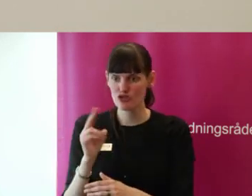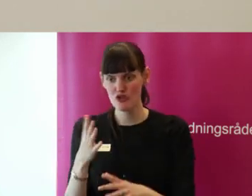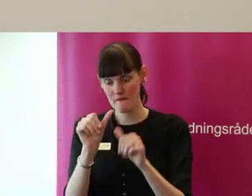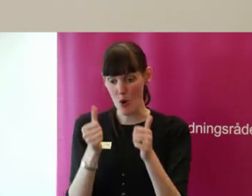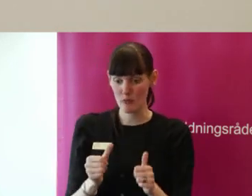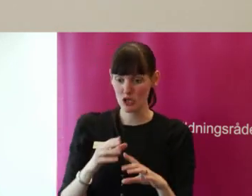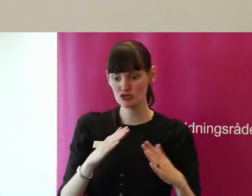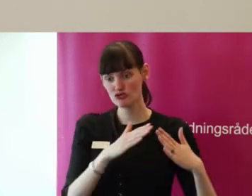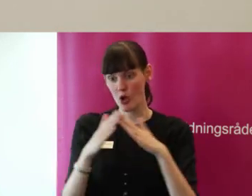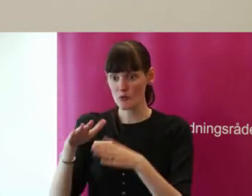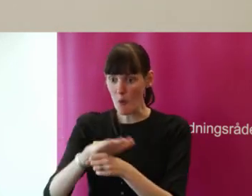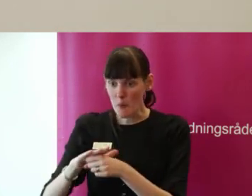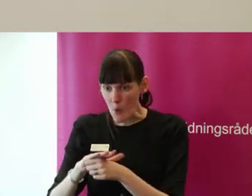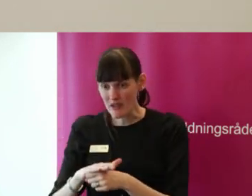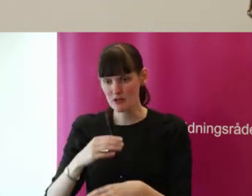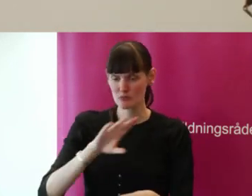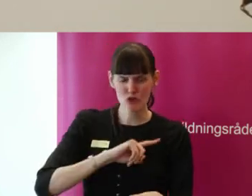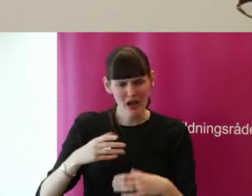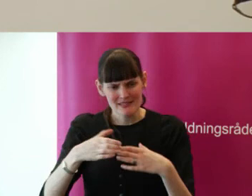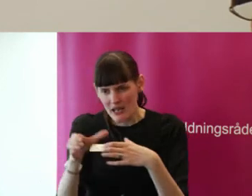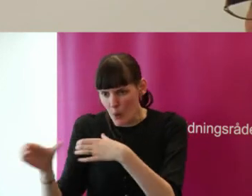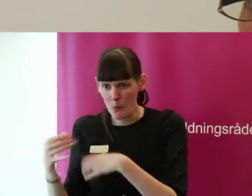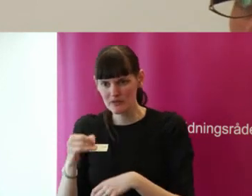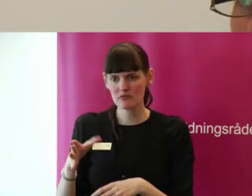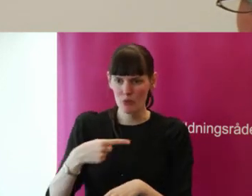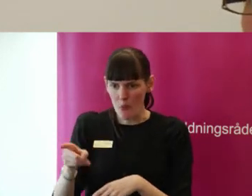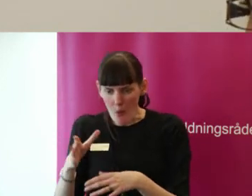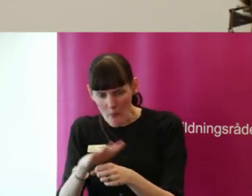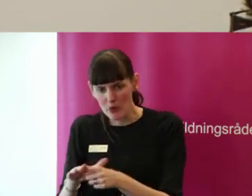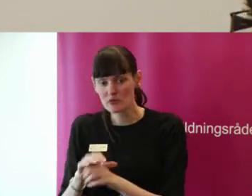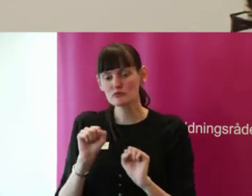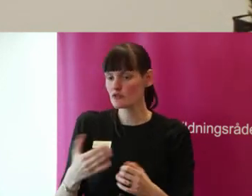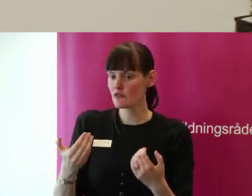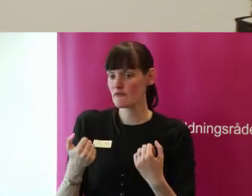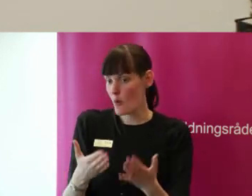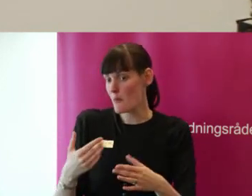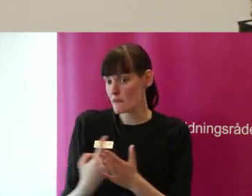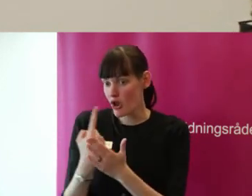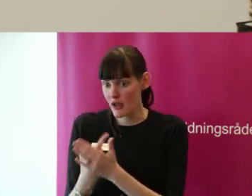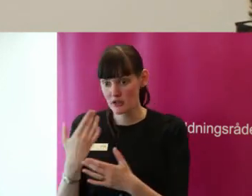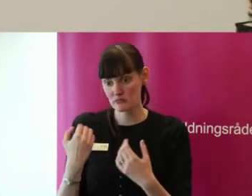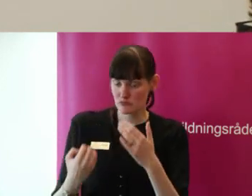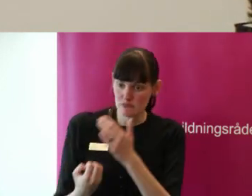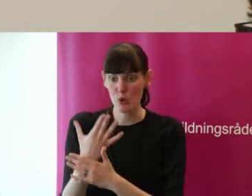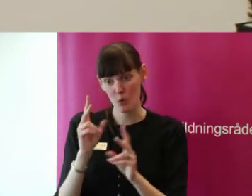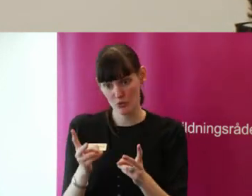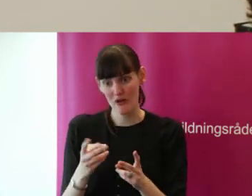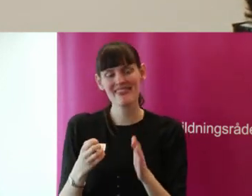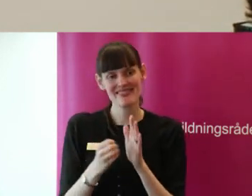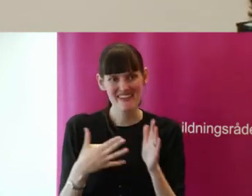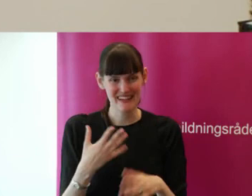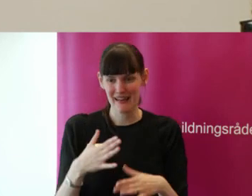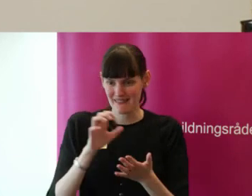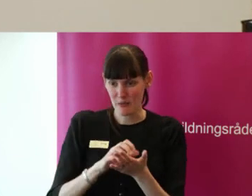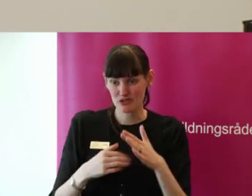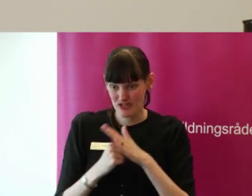i segregerade områden och annat. Och de måste ju också få möjlighet att starta. Det är därför den här samhällsstödsmodellen är så viktig. Därför